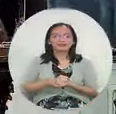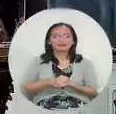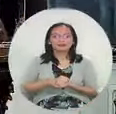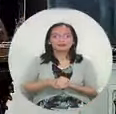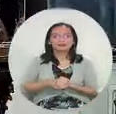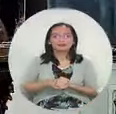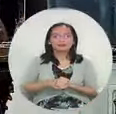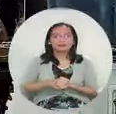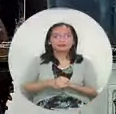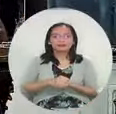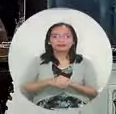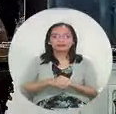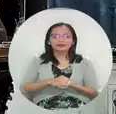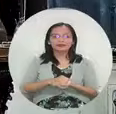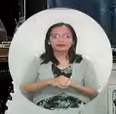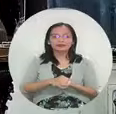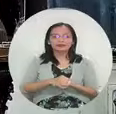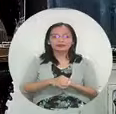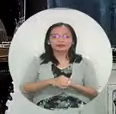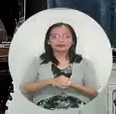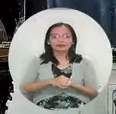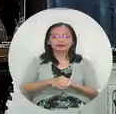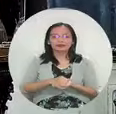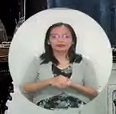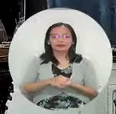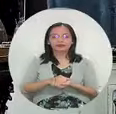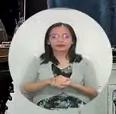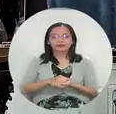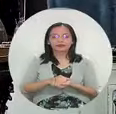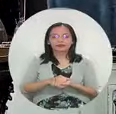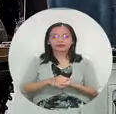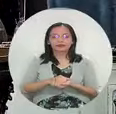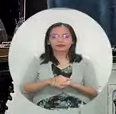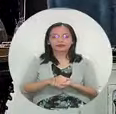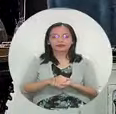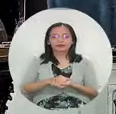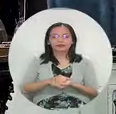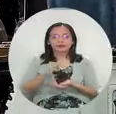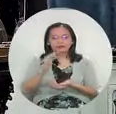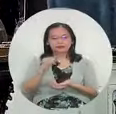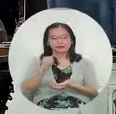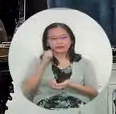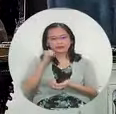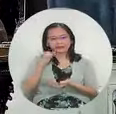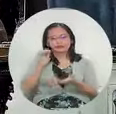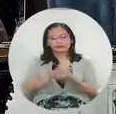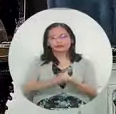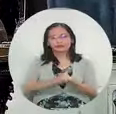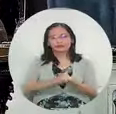Madali itang makuhanan, matintal. Pero ang imong asawa, mas maayo na.